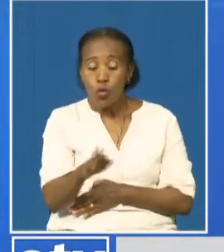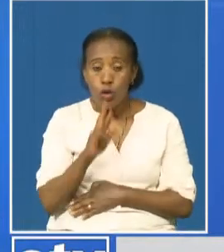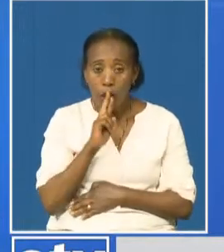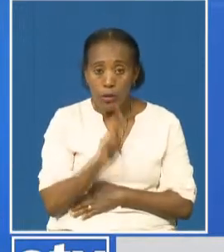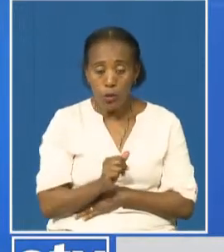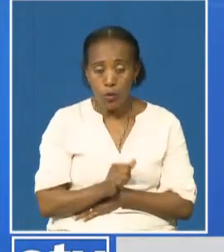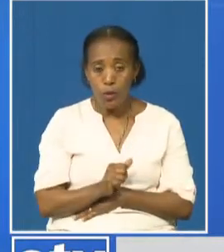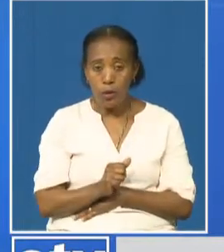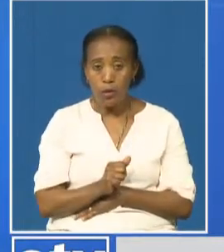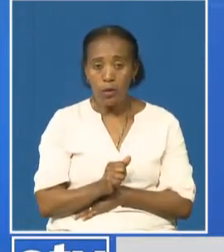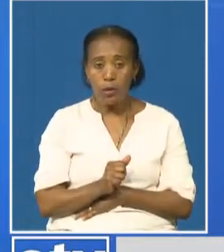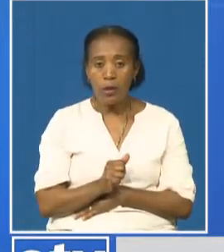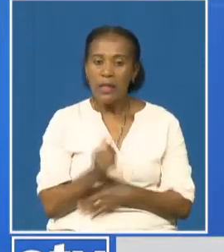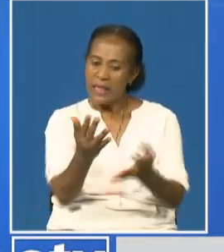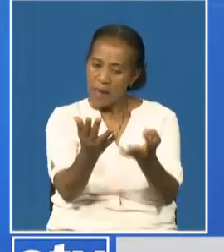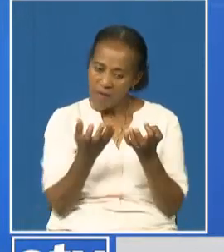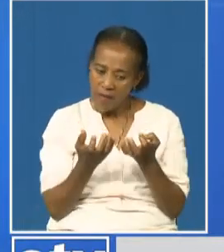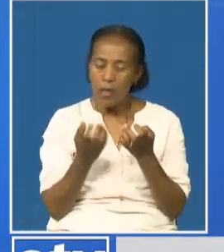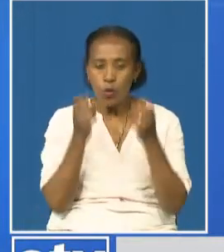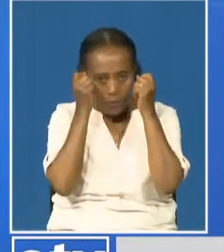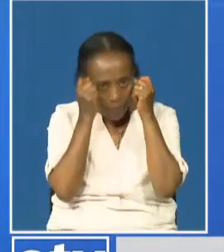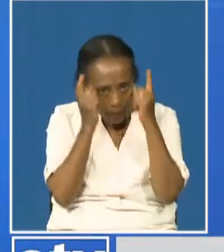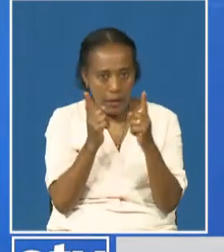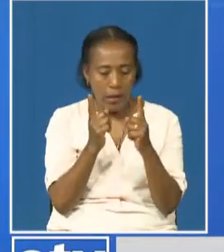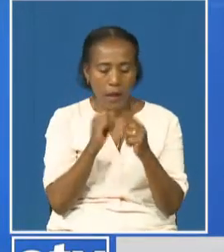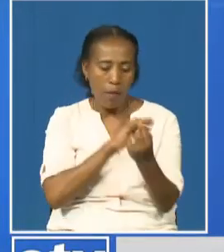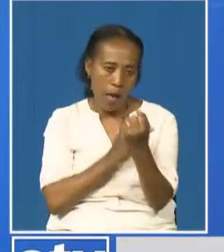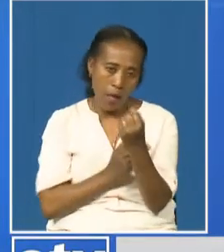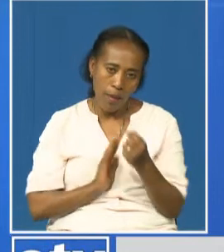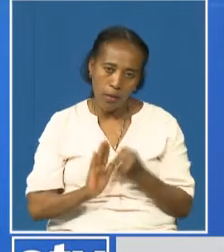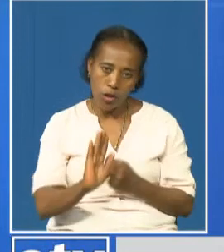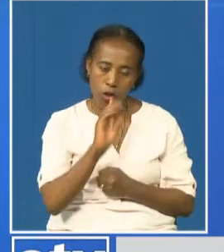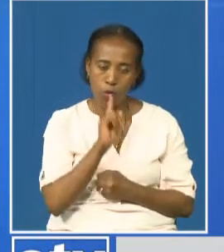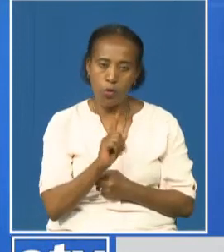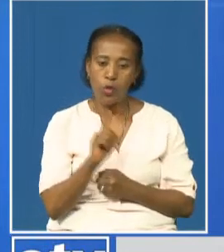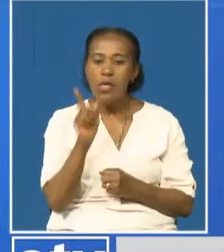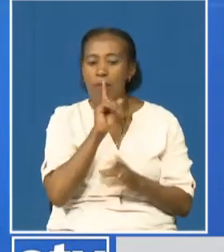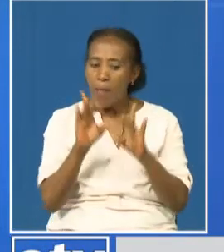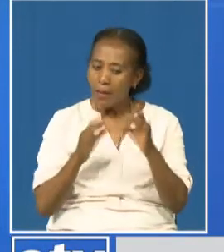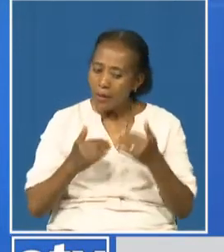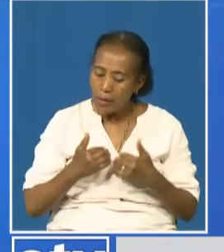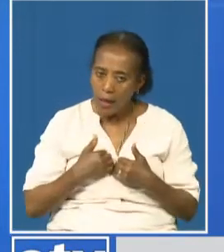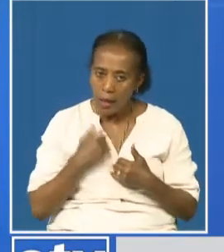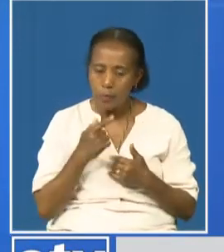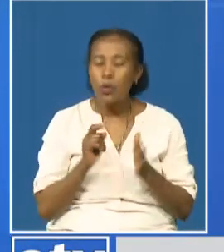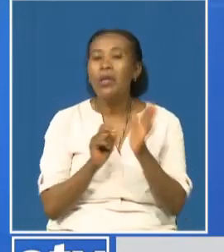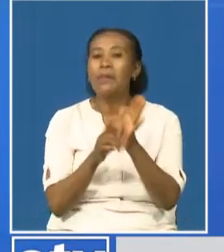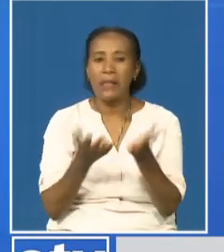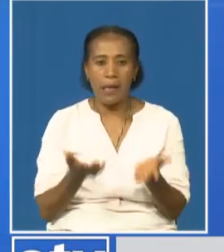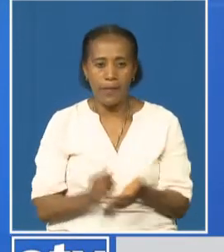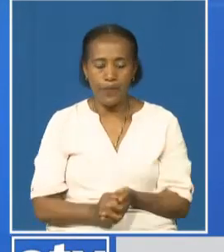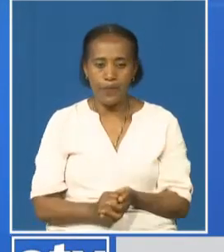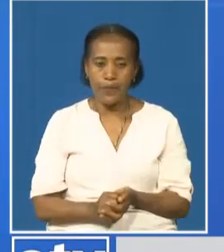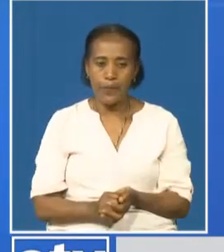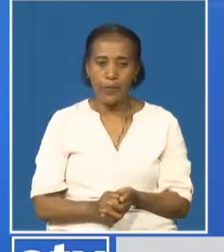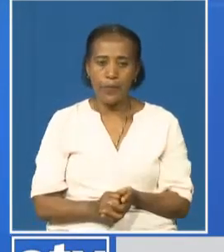ልጆቻቸውን የሚፈልጉትን መረዳት በአቅማቸው ምን ማድረግ እንዳለባቸው ለምሳሌ